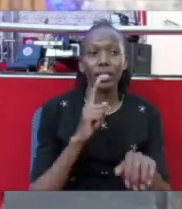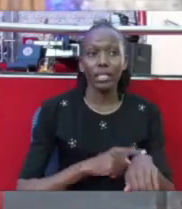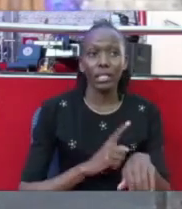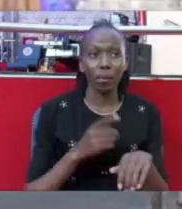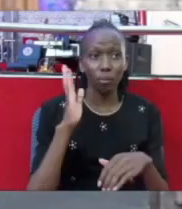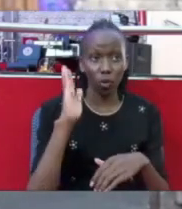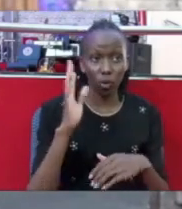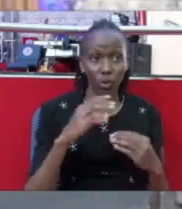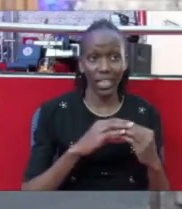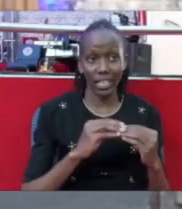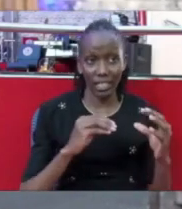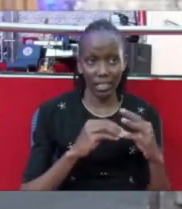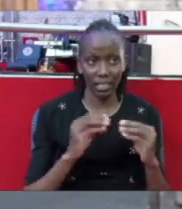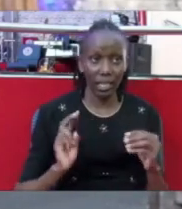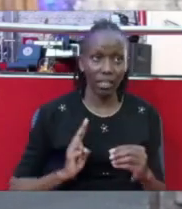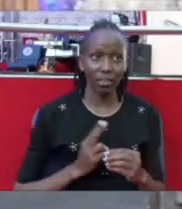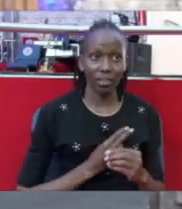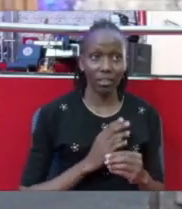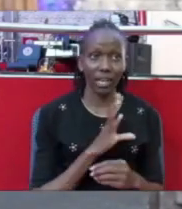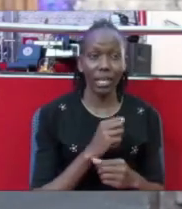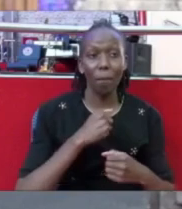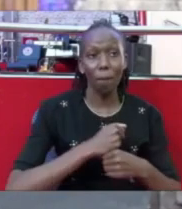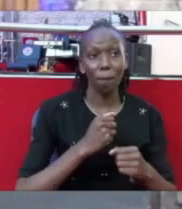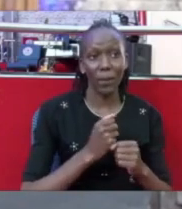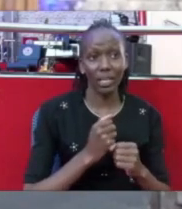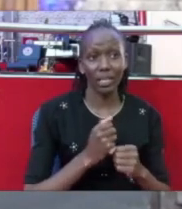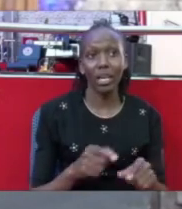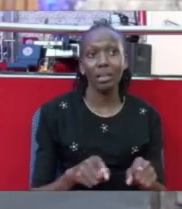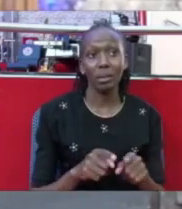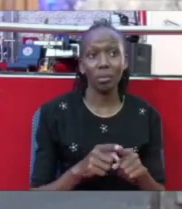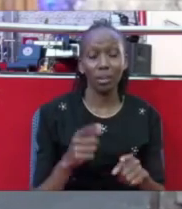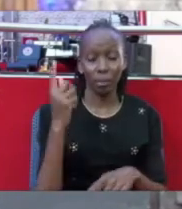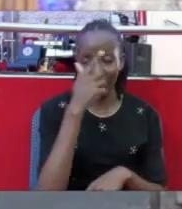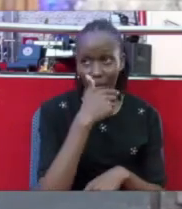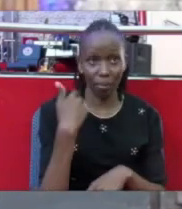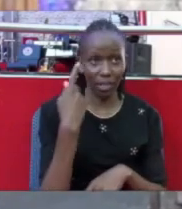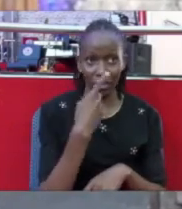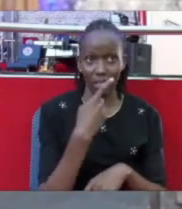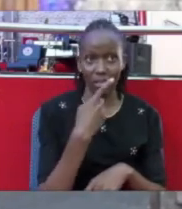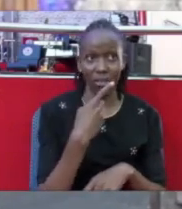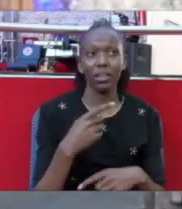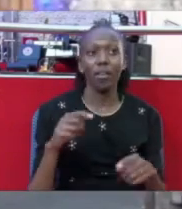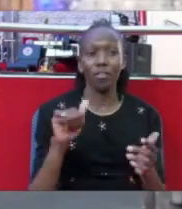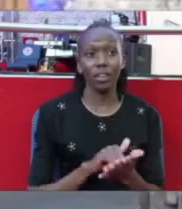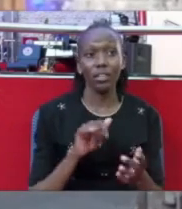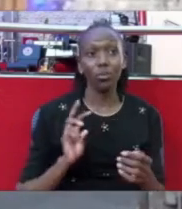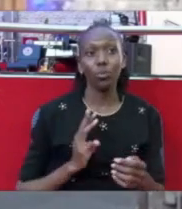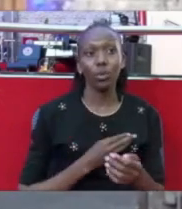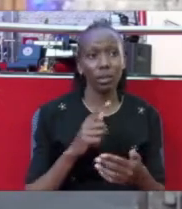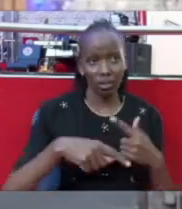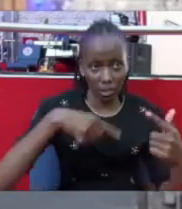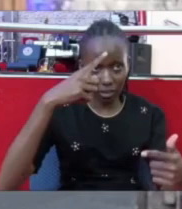And made us in his own image. Na akatufanya kwa maumbile yake. So that we may prosper in all things. Ili